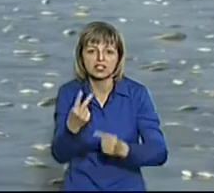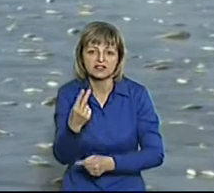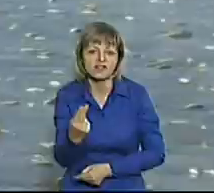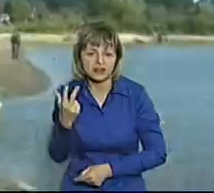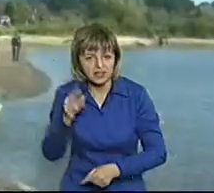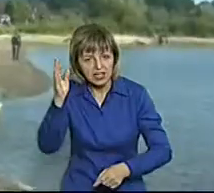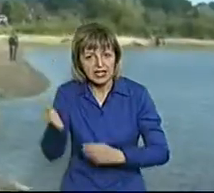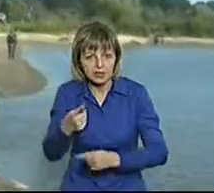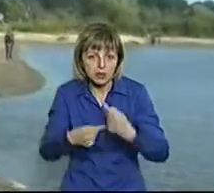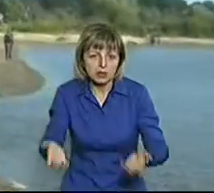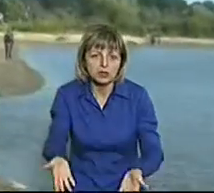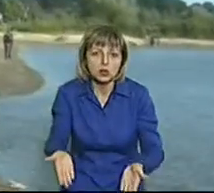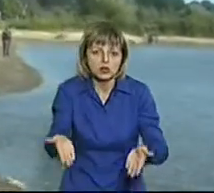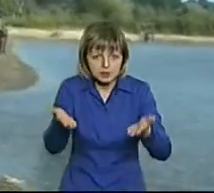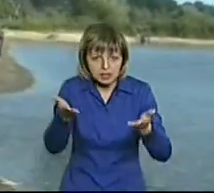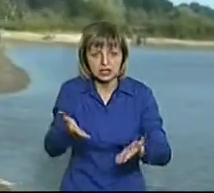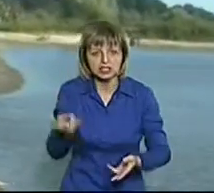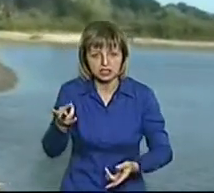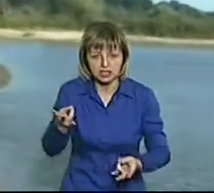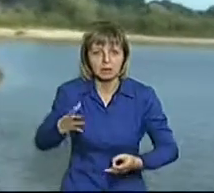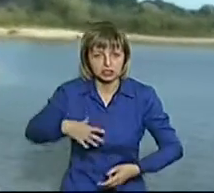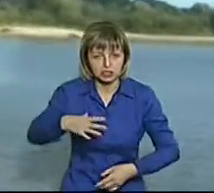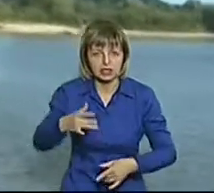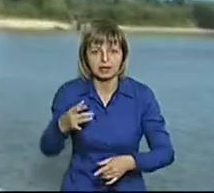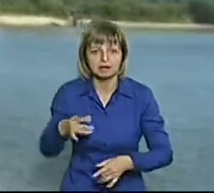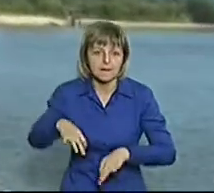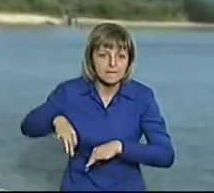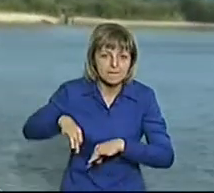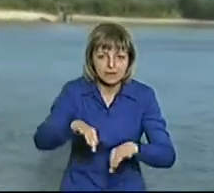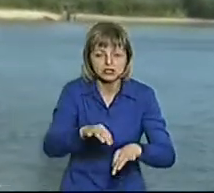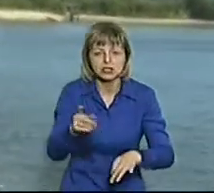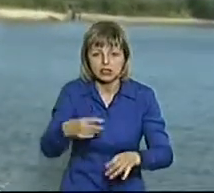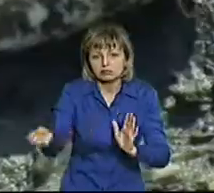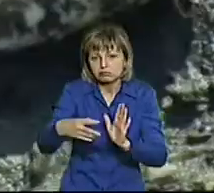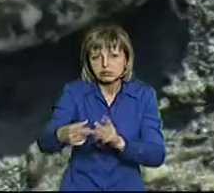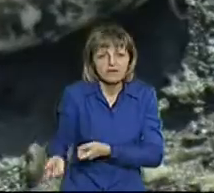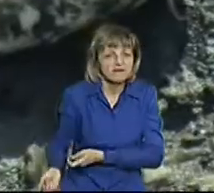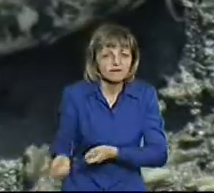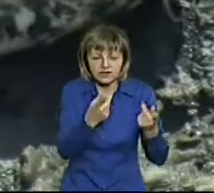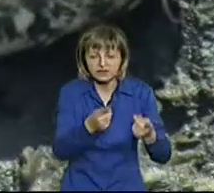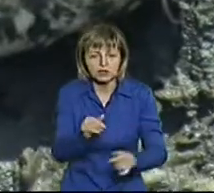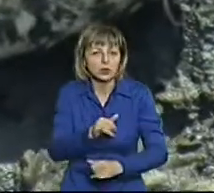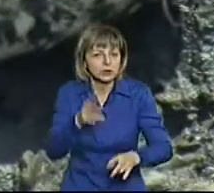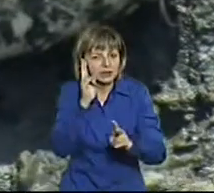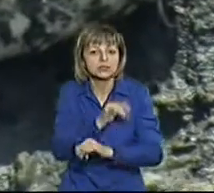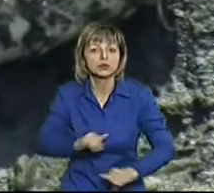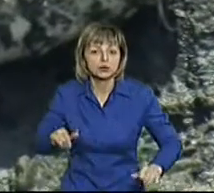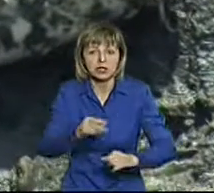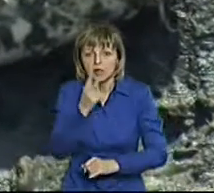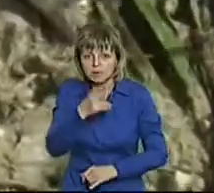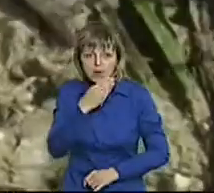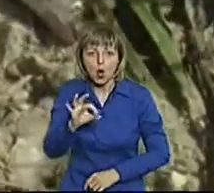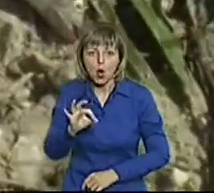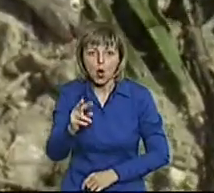що вже кілька машин здохли, риби більше, її вибрали і десь вивезли. Не зрозуміло де. Тут багато бачимо